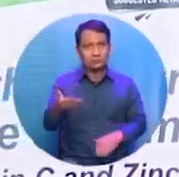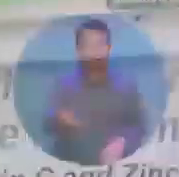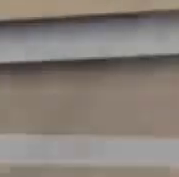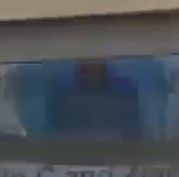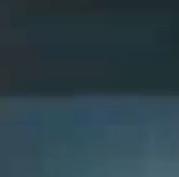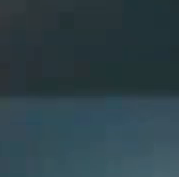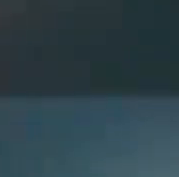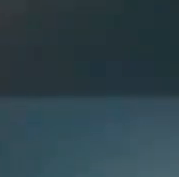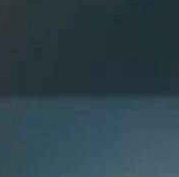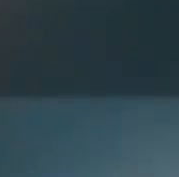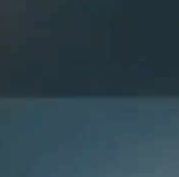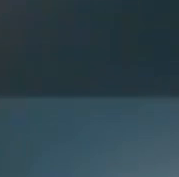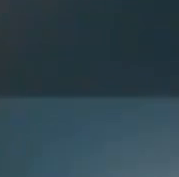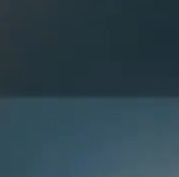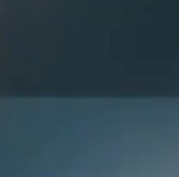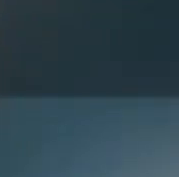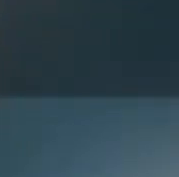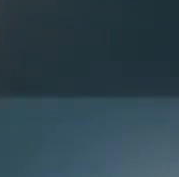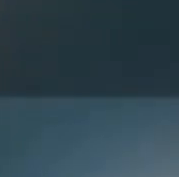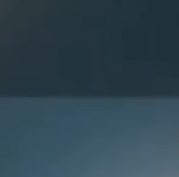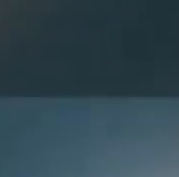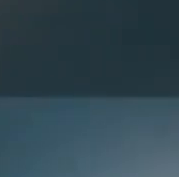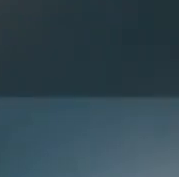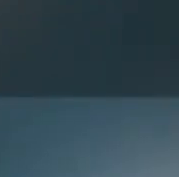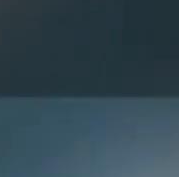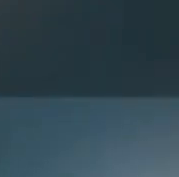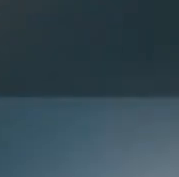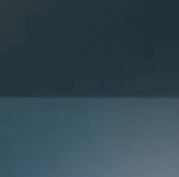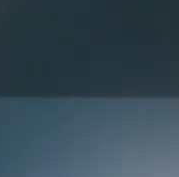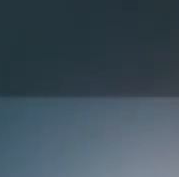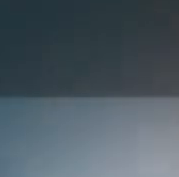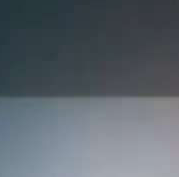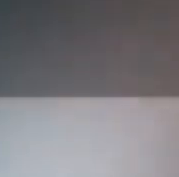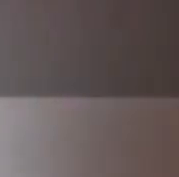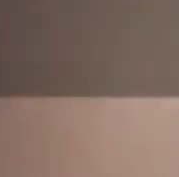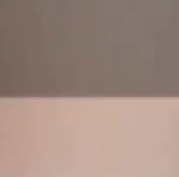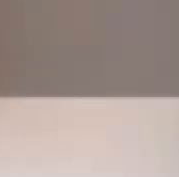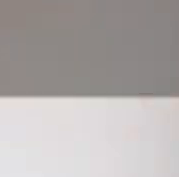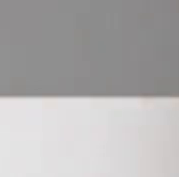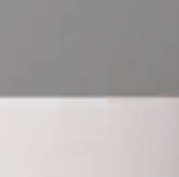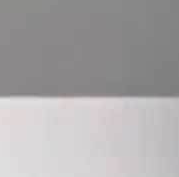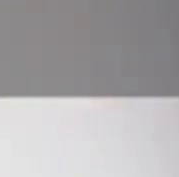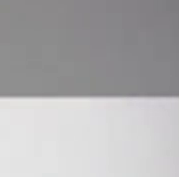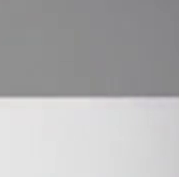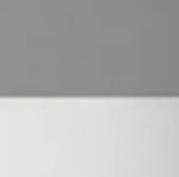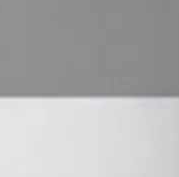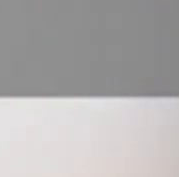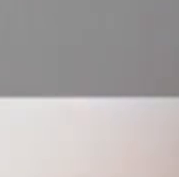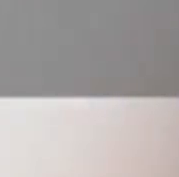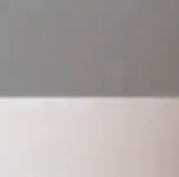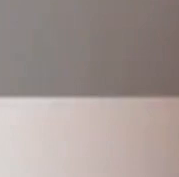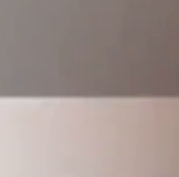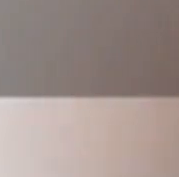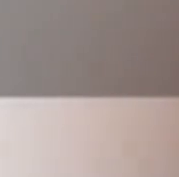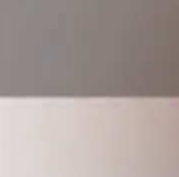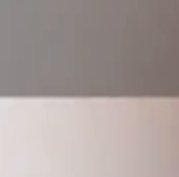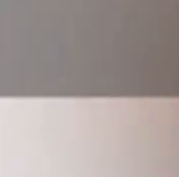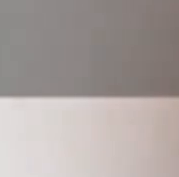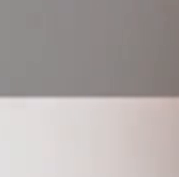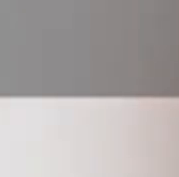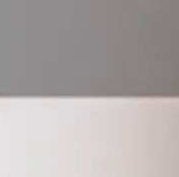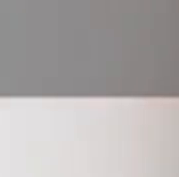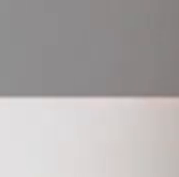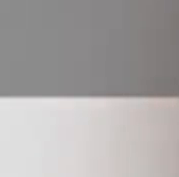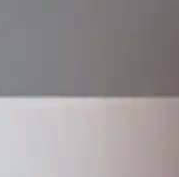niya. Humihingi po ako ng tulong sa inyo na maipagamot ko po yung baby ko. Meron po siyang sakit